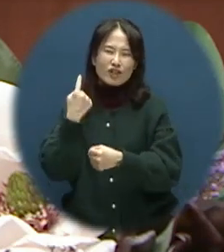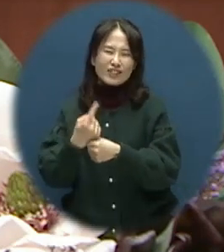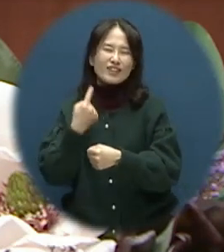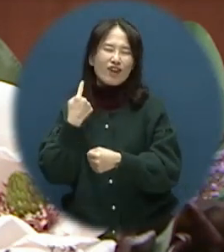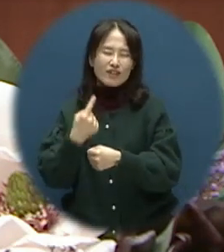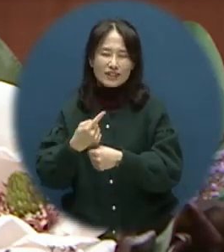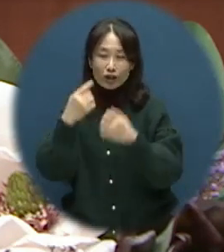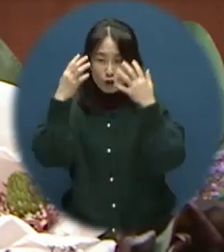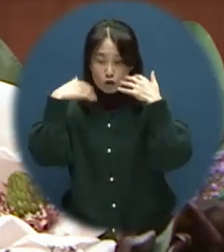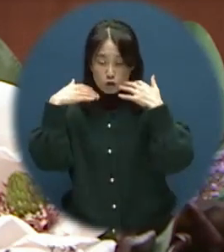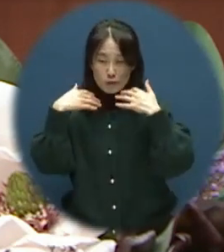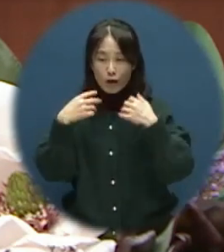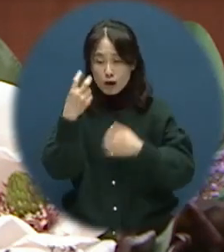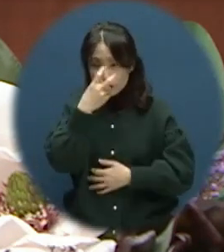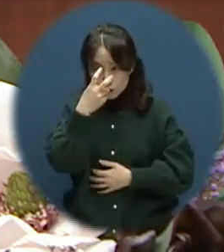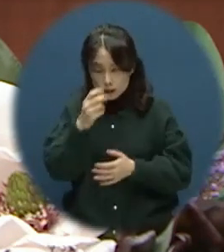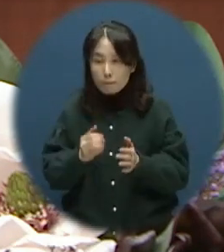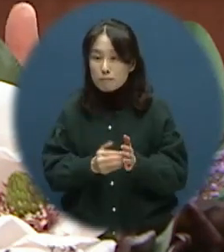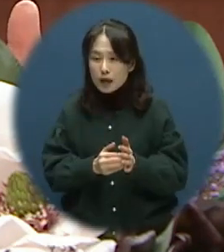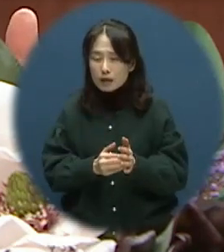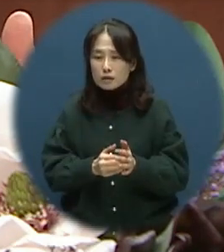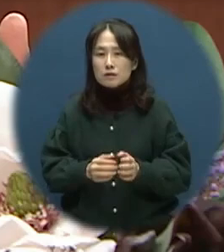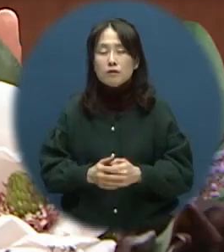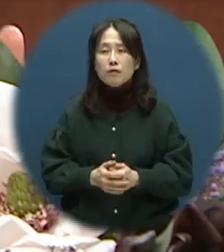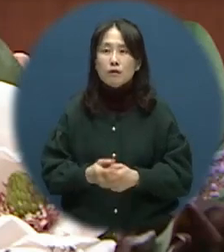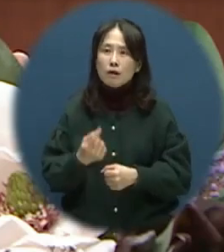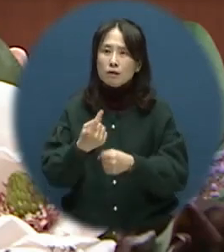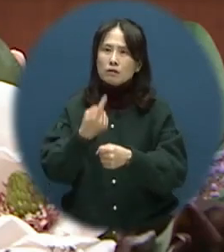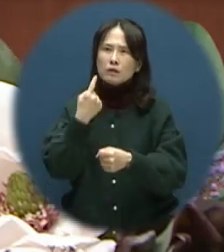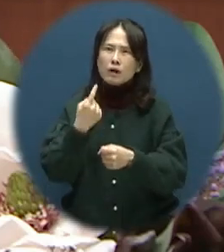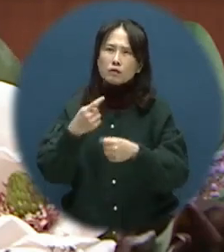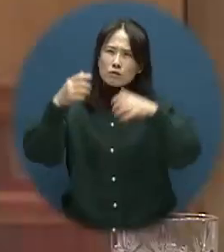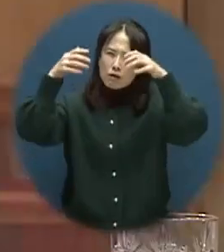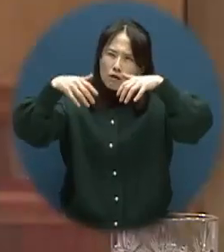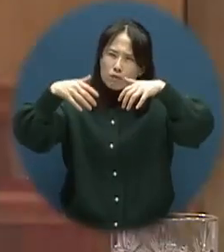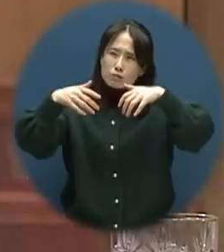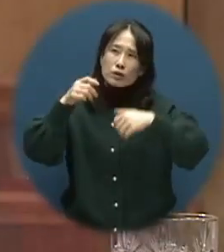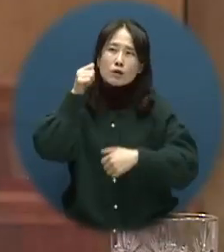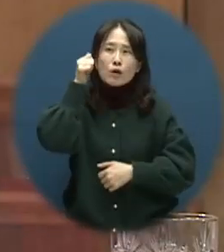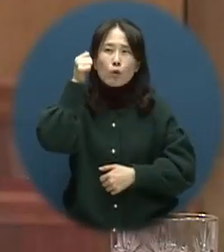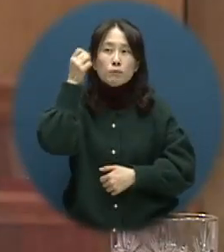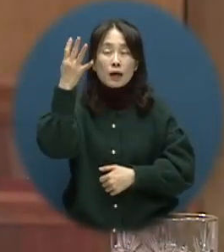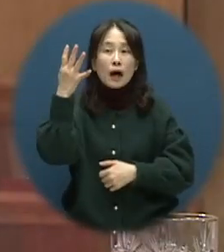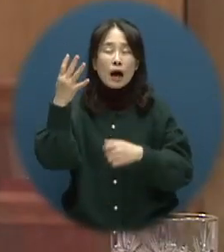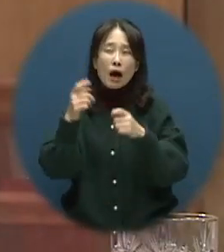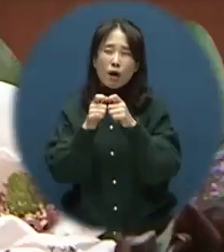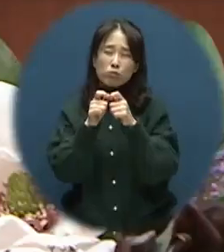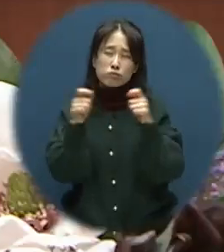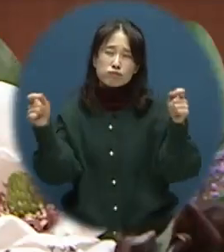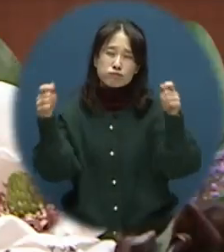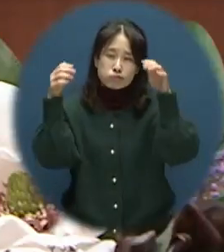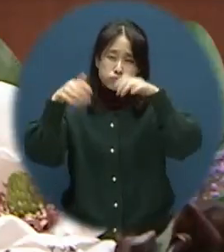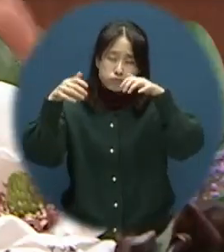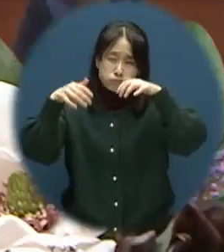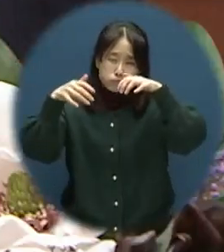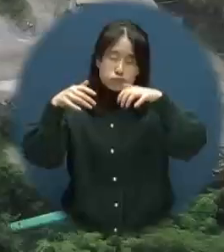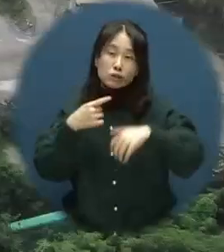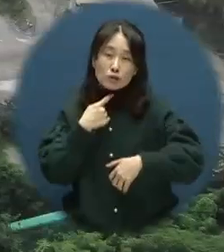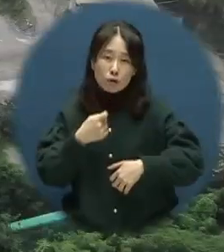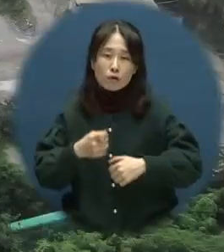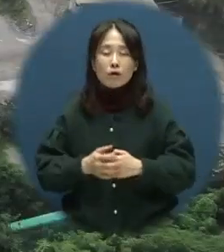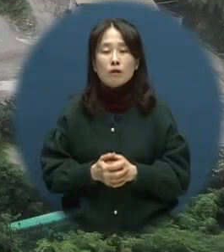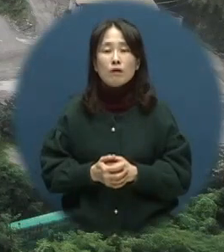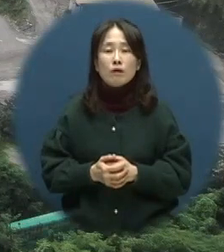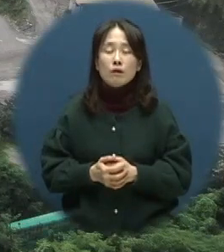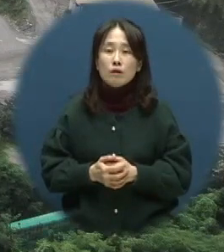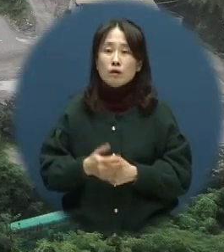작년이요. 작년이라고 조사를 해보니까 작년에 얼마나 많은 비가 왔어요. 54일이라는 최고 기록을 세웠는데. 최장 장마였죠. 네.